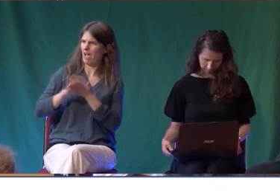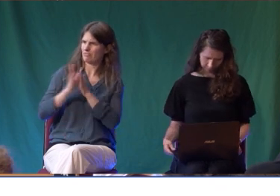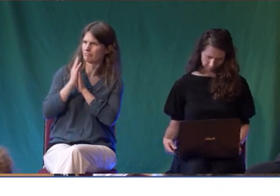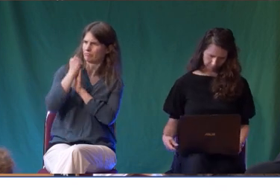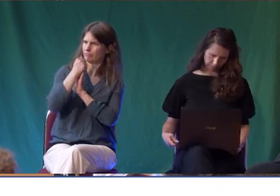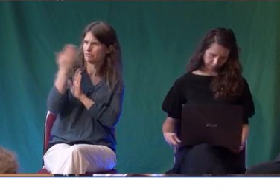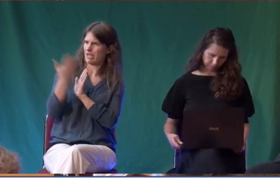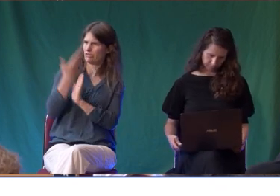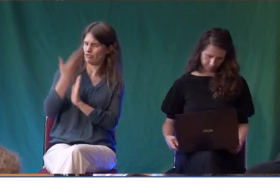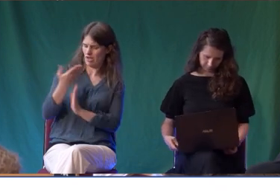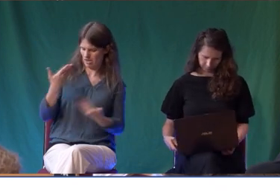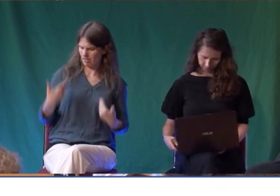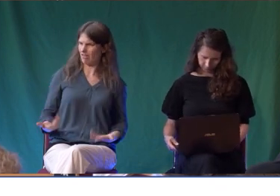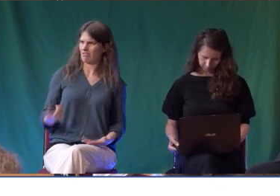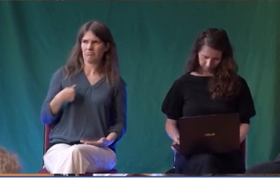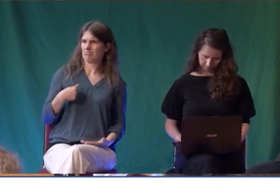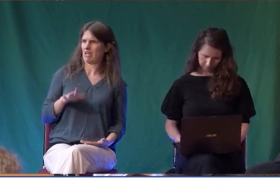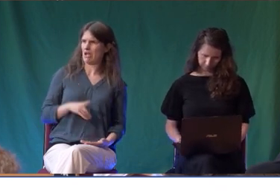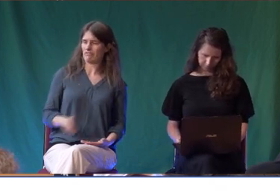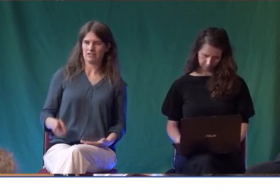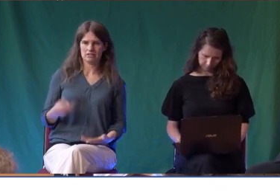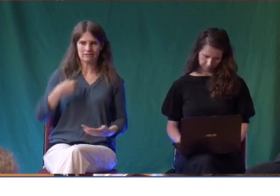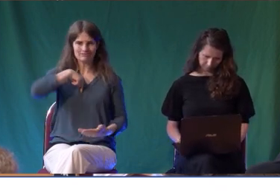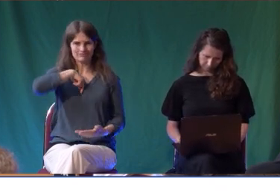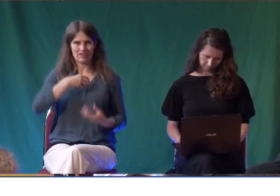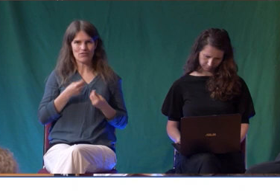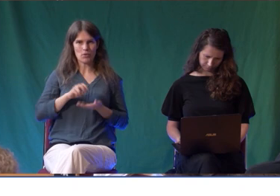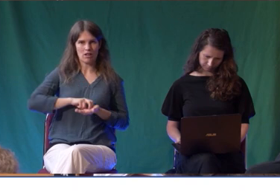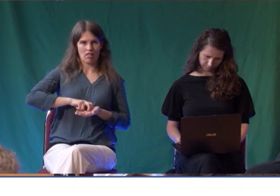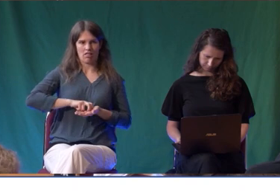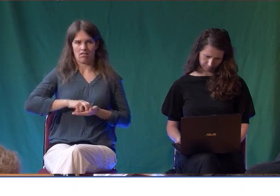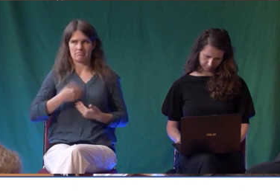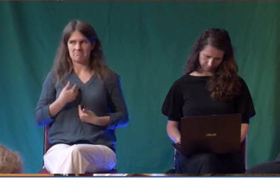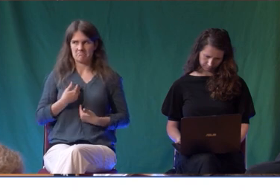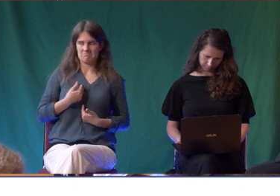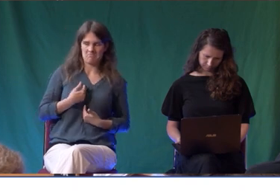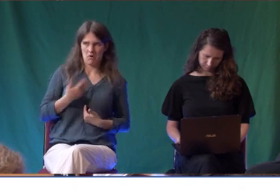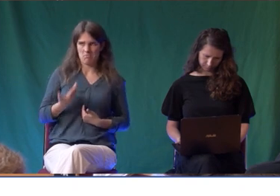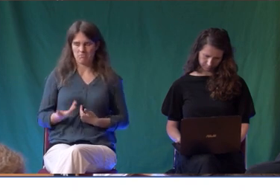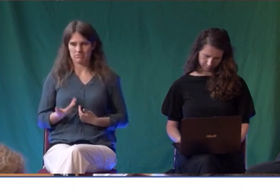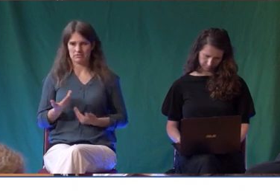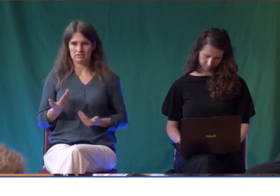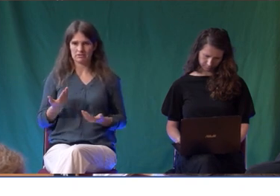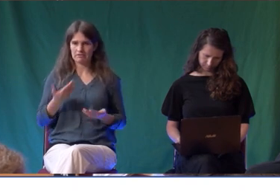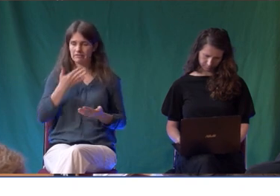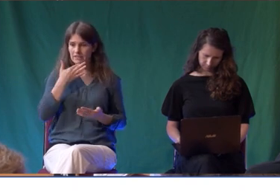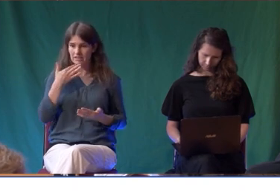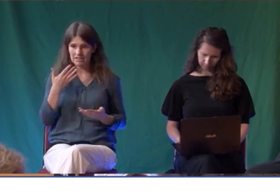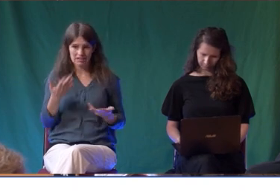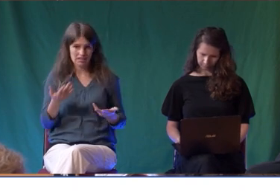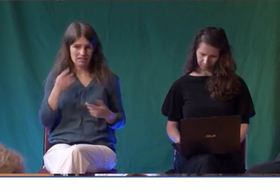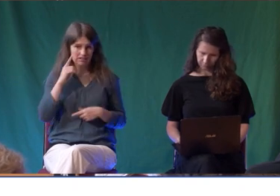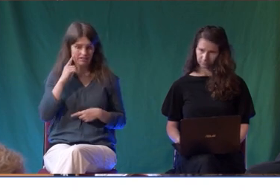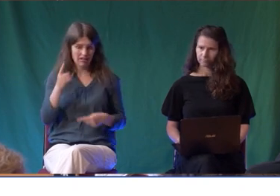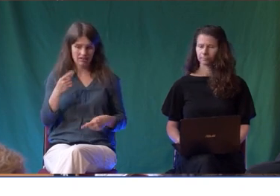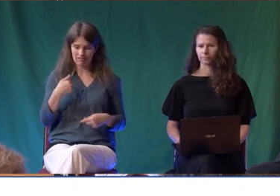über uns viele fühlen sich unsicher sie haben denken ich darf gar nicht mehr mit